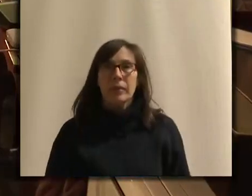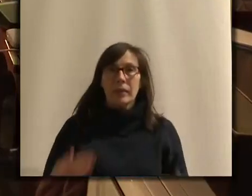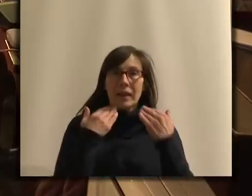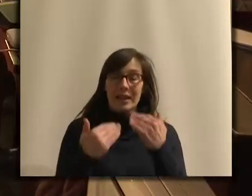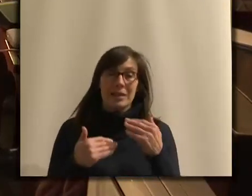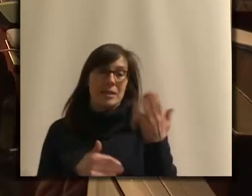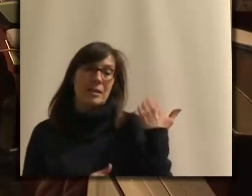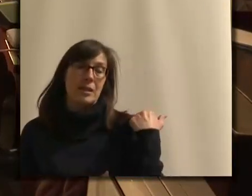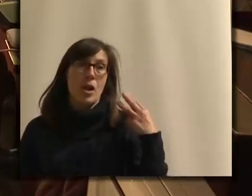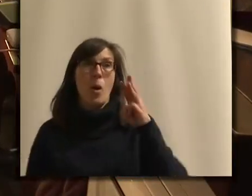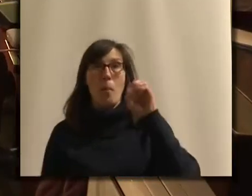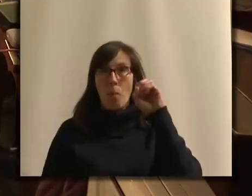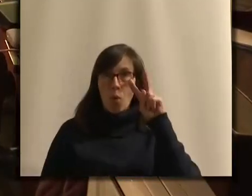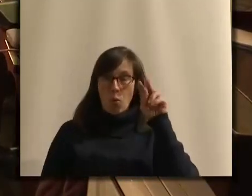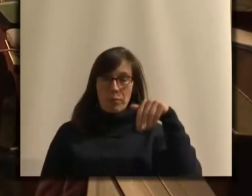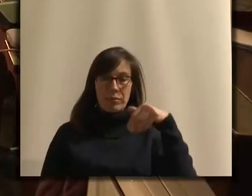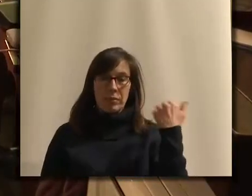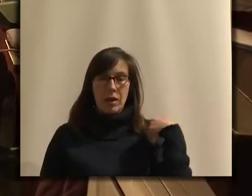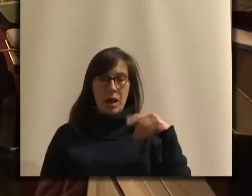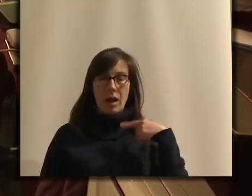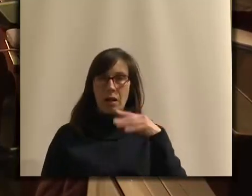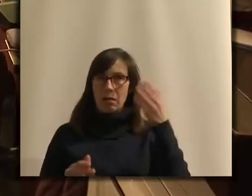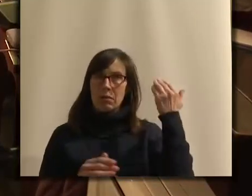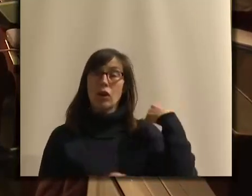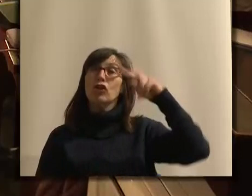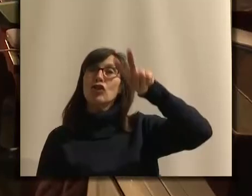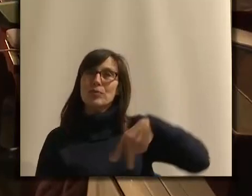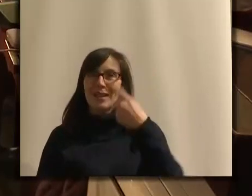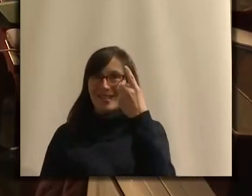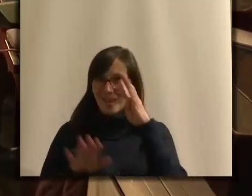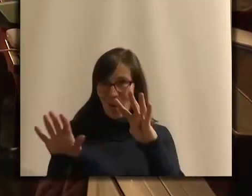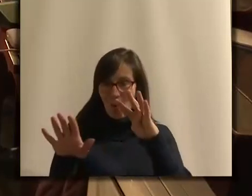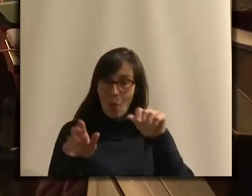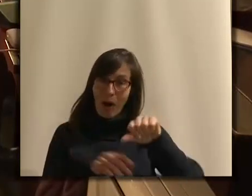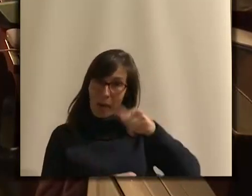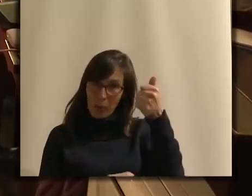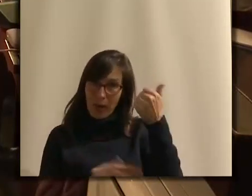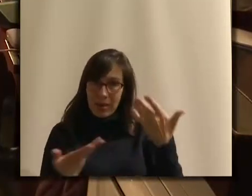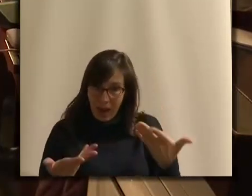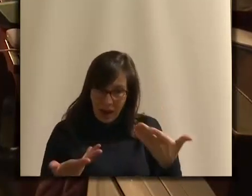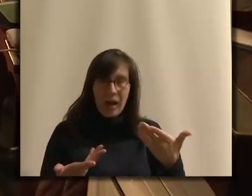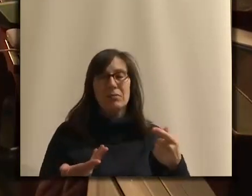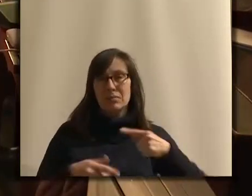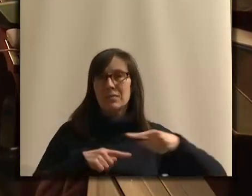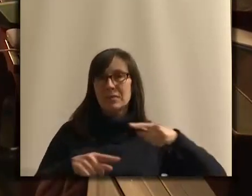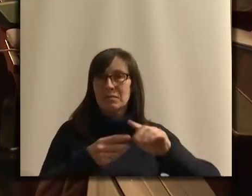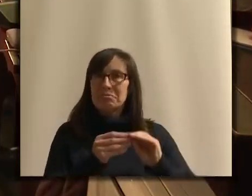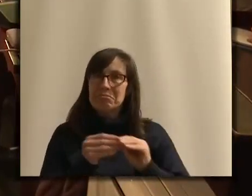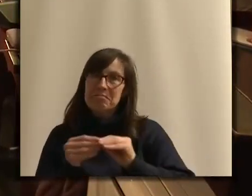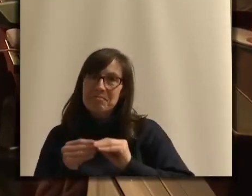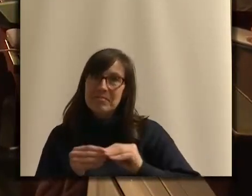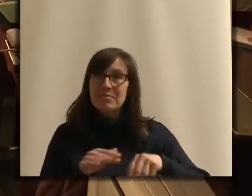vam pensar un model de ciutat que es va aprovar l'any 2019 s'està gestionant i s'estan duent a terme